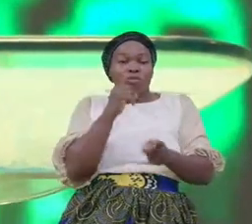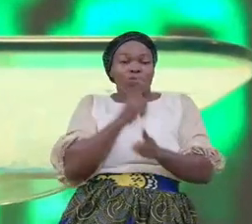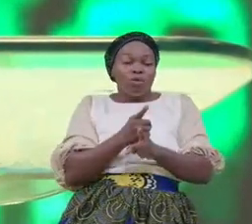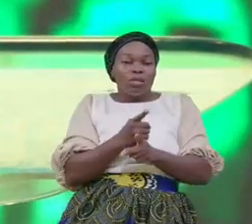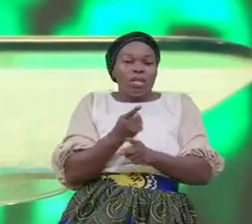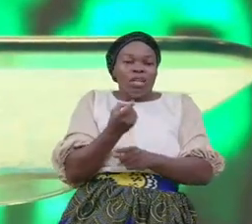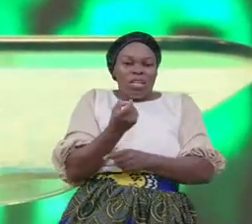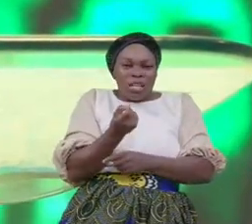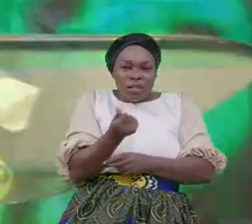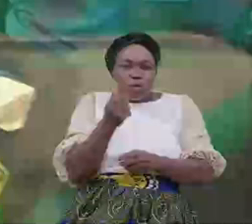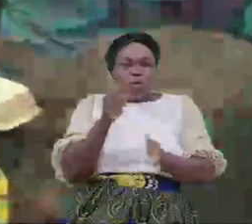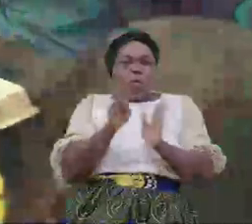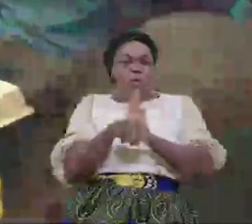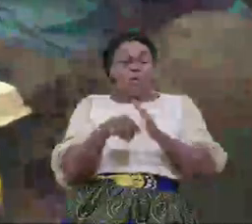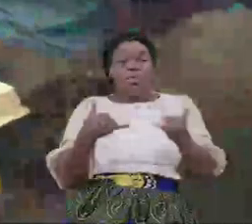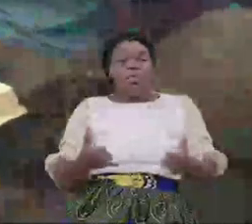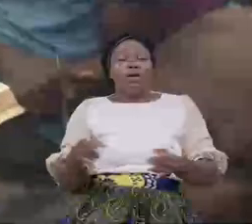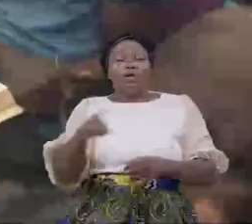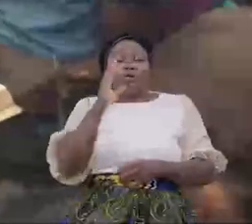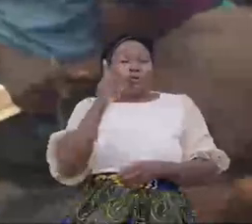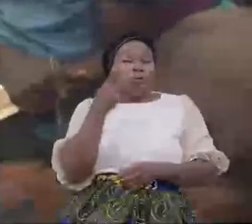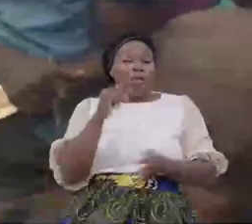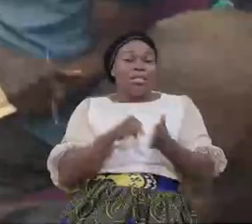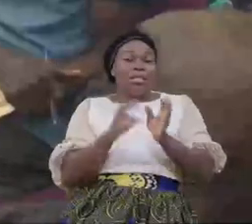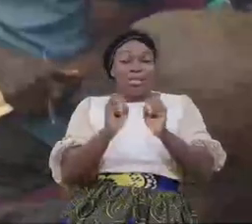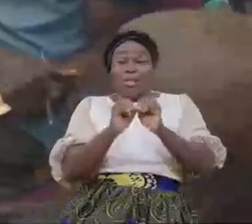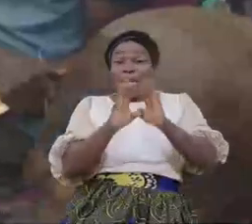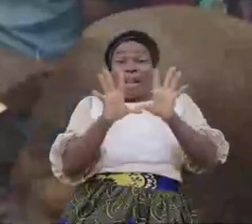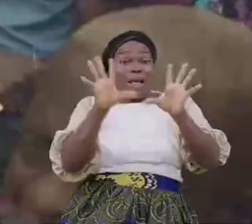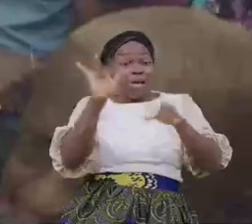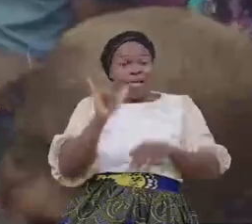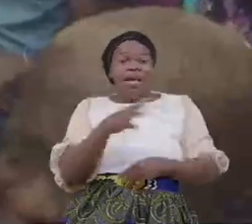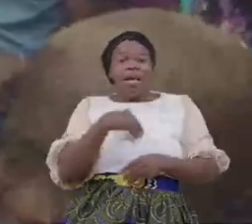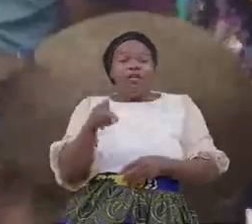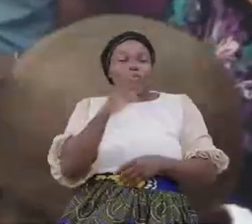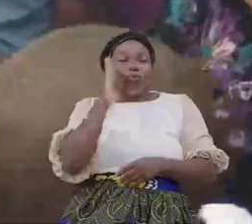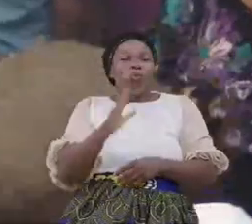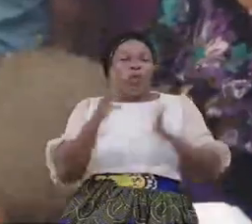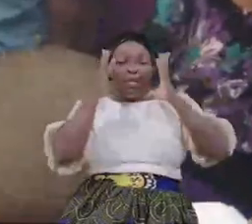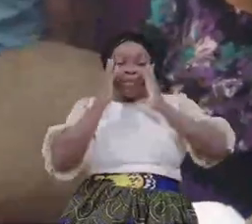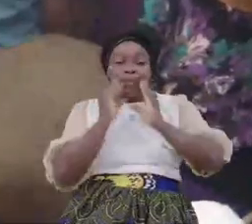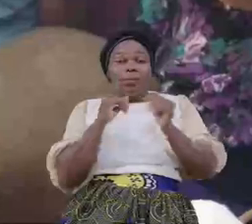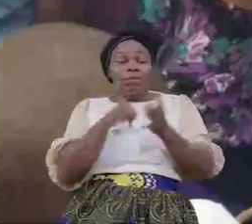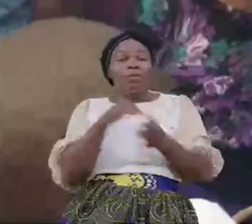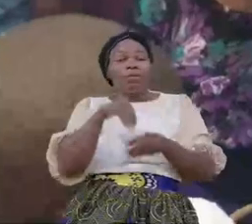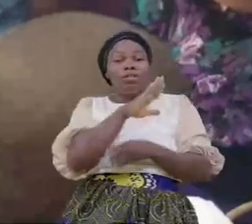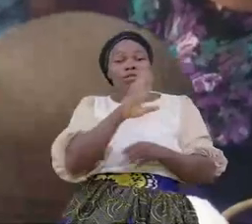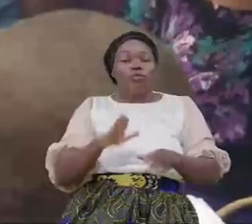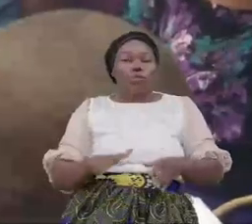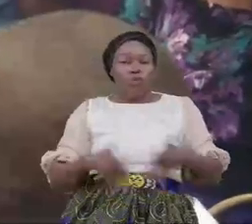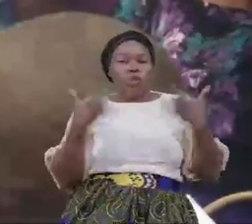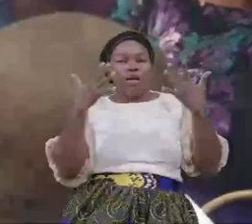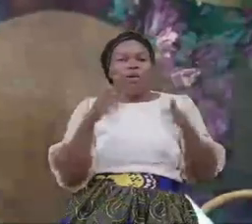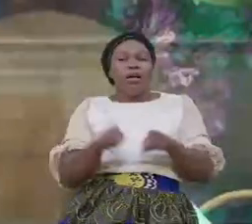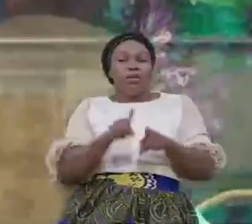affaire d'une minute. Et puis, vous le verrez très clair. Vous l'expérimenterez dans votre vie. Et quand vous allez rentrer à la